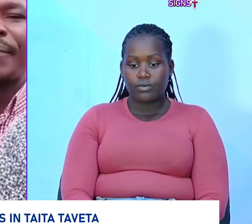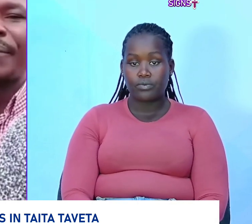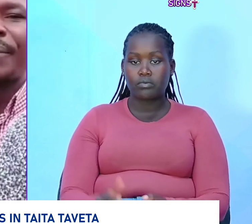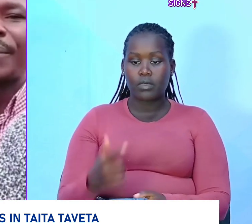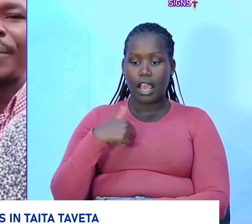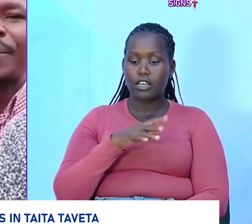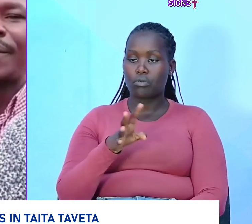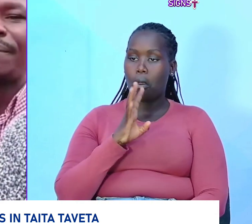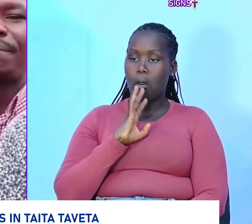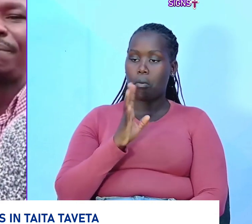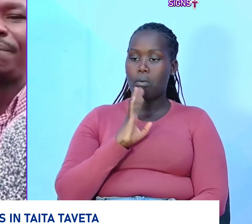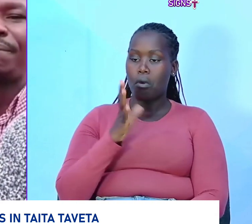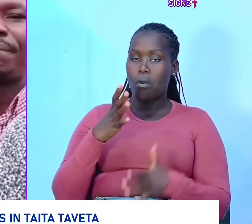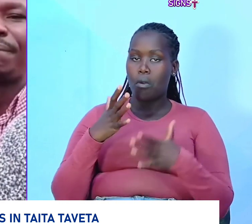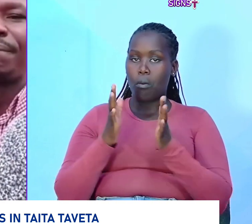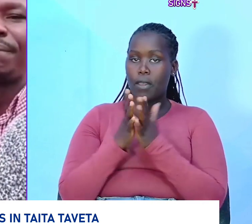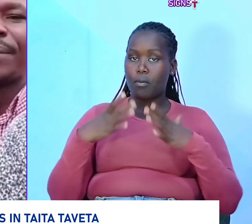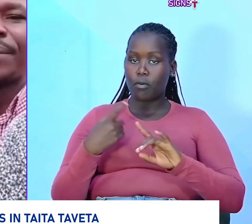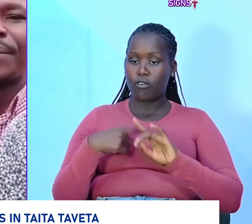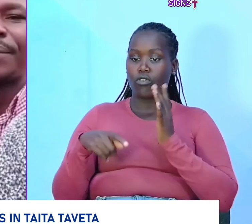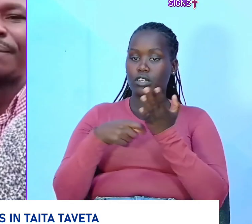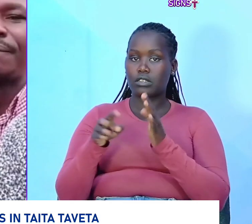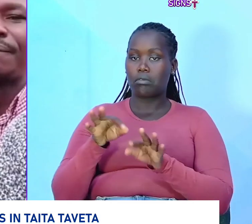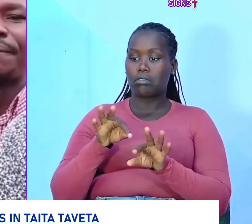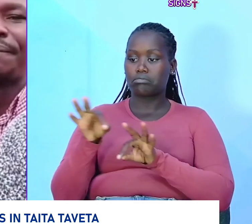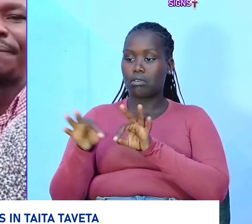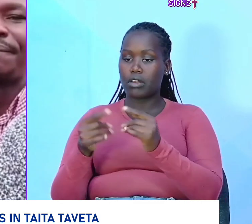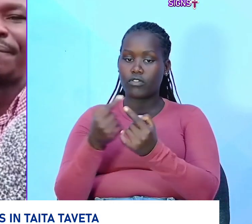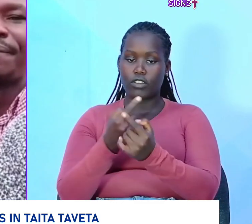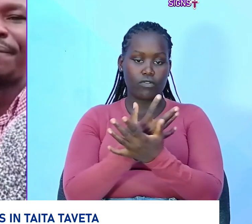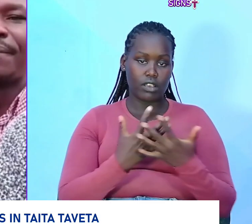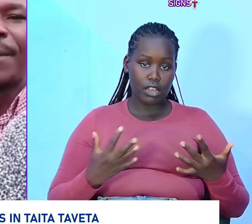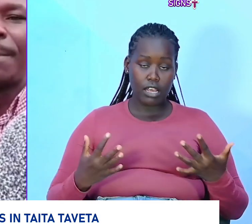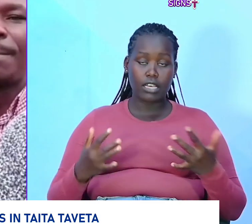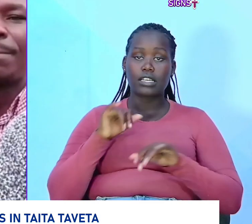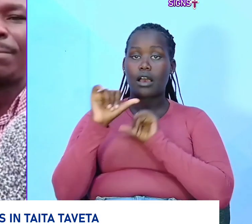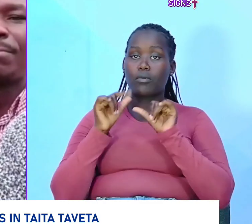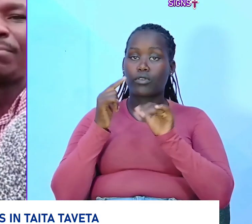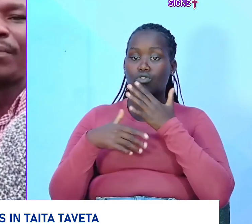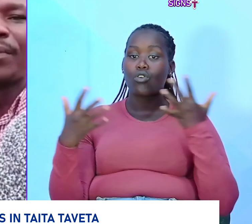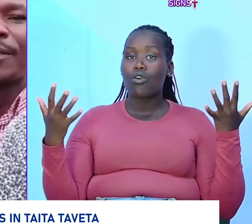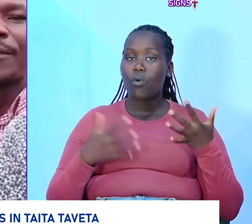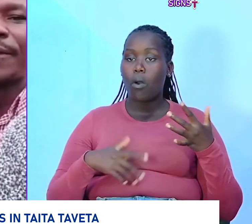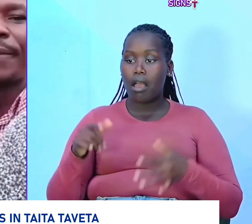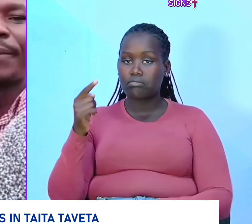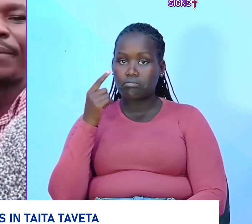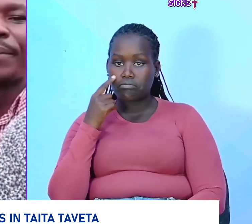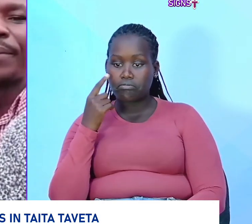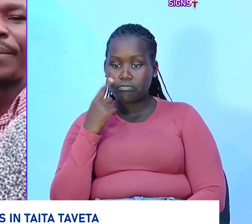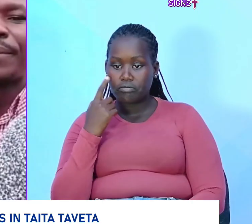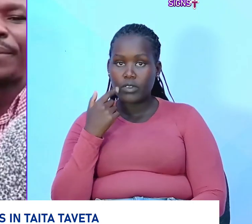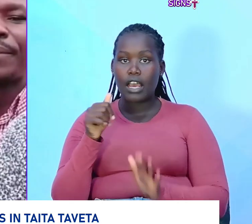Tumezungumza na wana Taita Taveta wakituelezea mambo tofauti haswa kuhusu pale ambapo wanaona 10-point